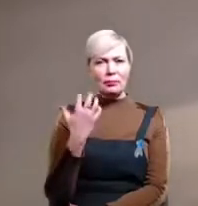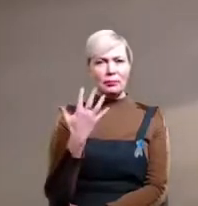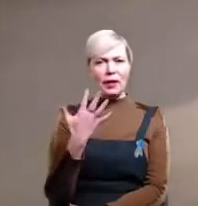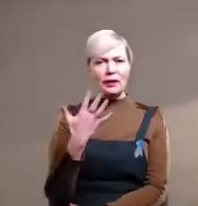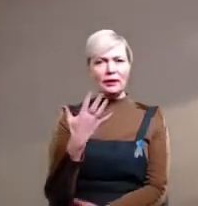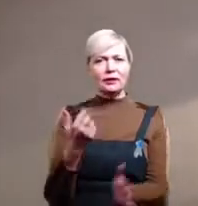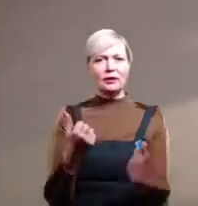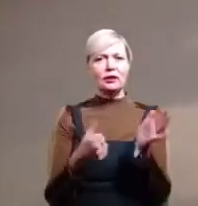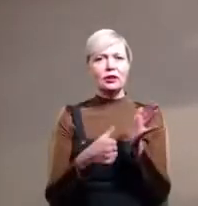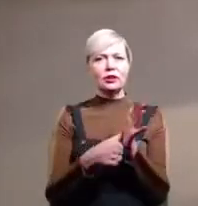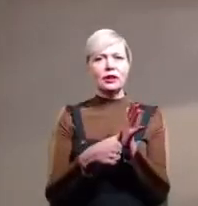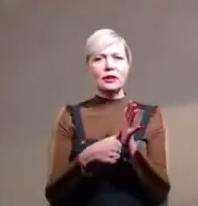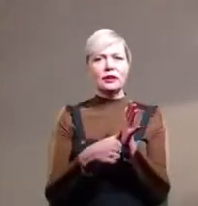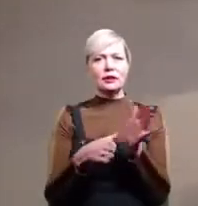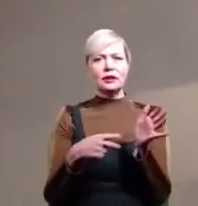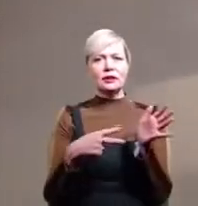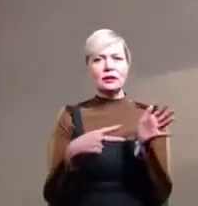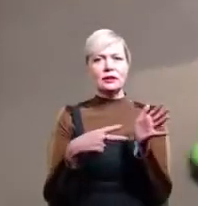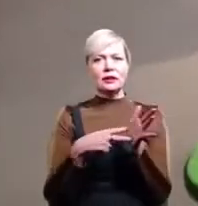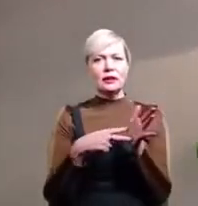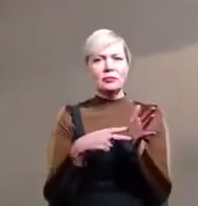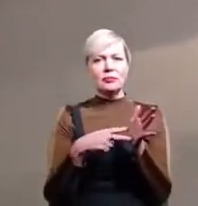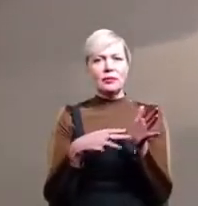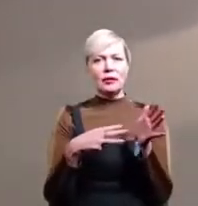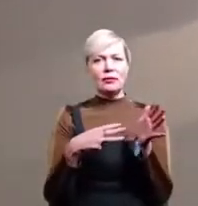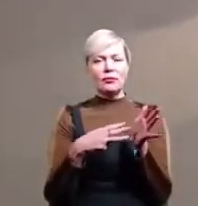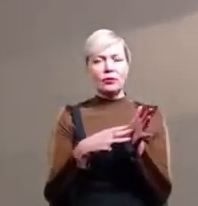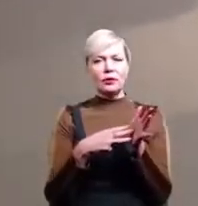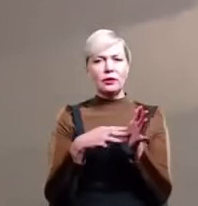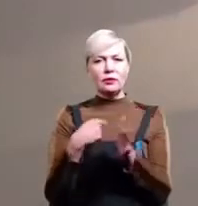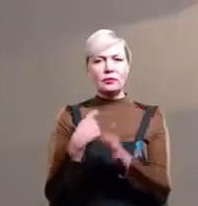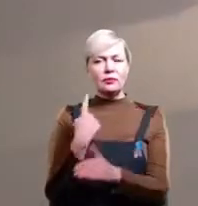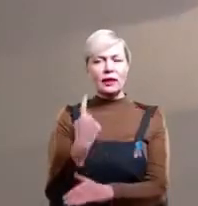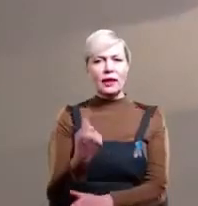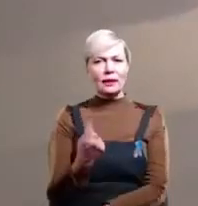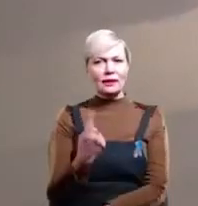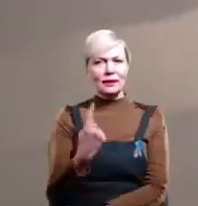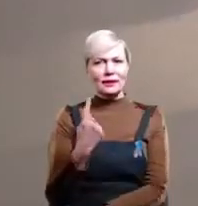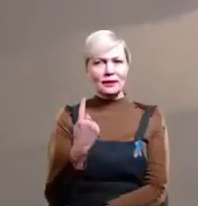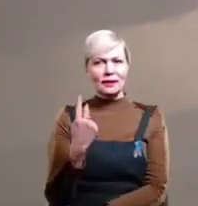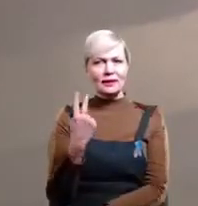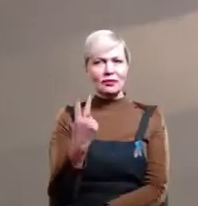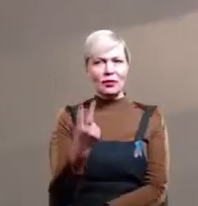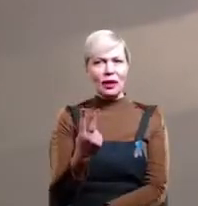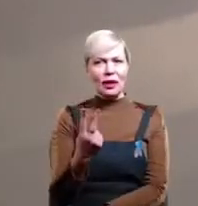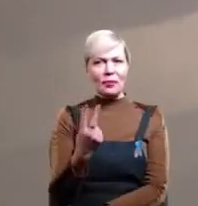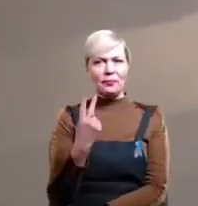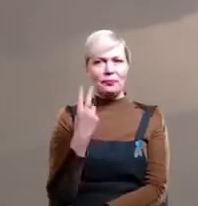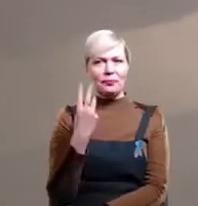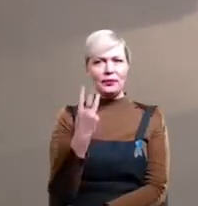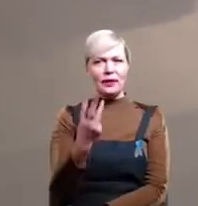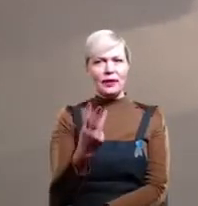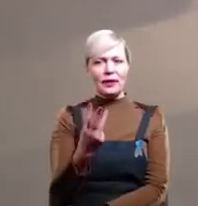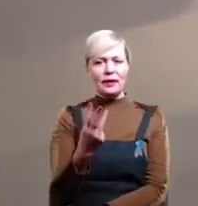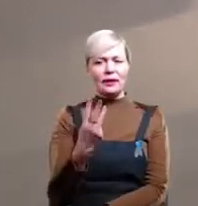пять, шесть, семь, восемь, раз, два,